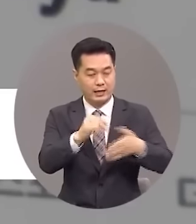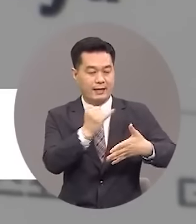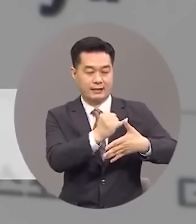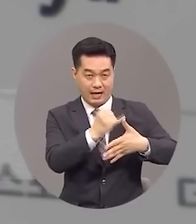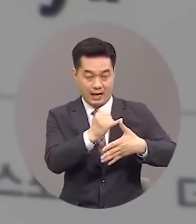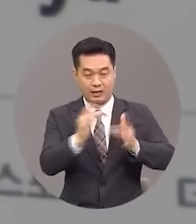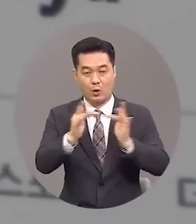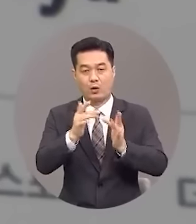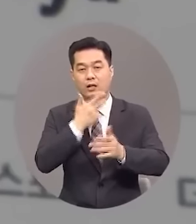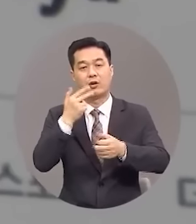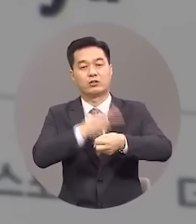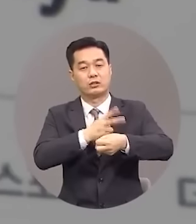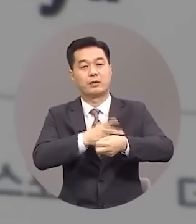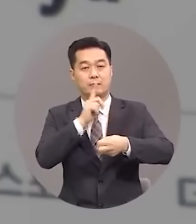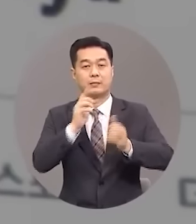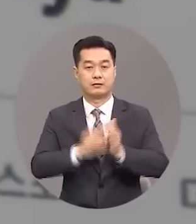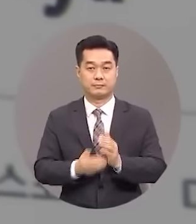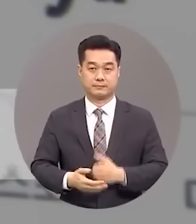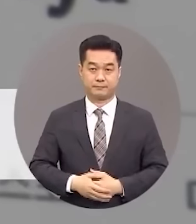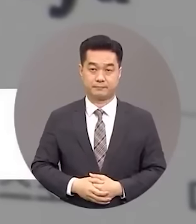선생님이었다고 말했습니다